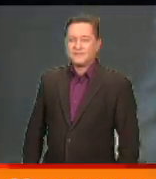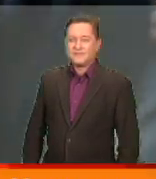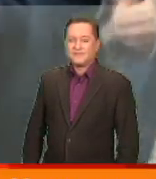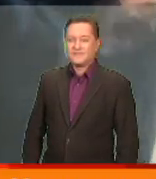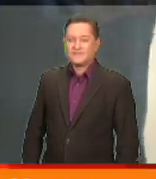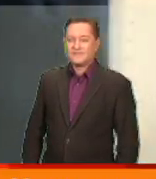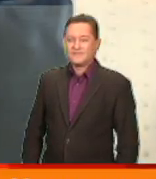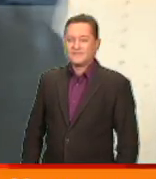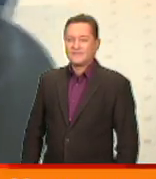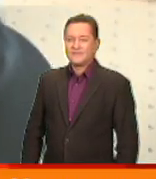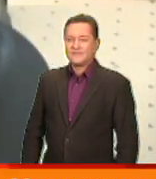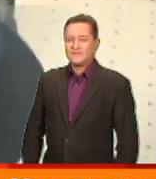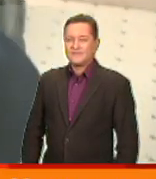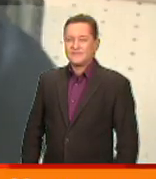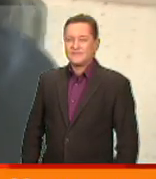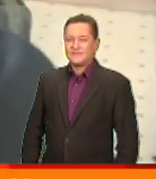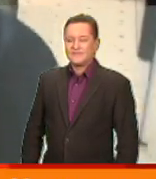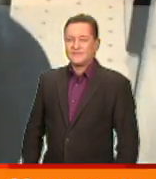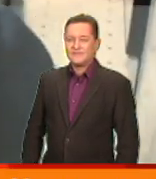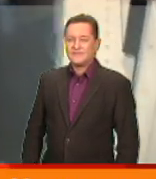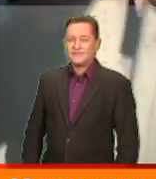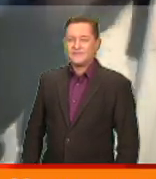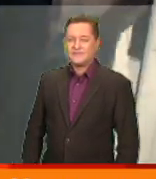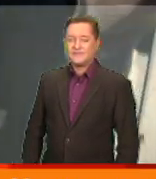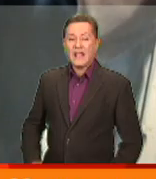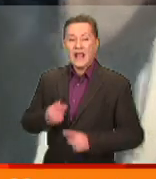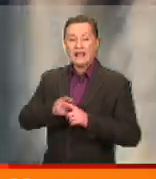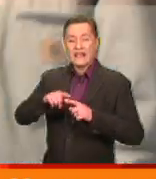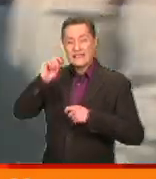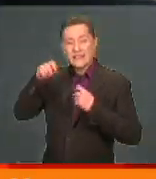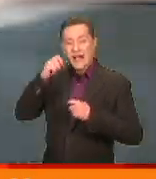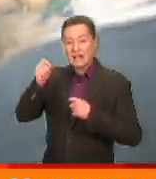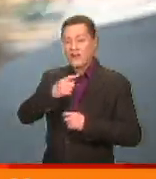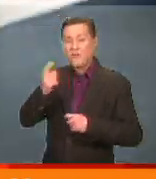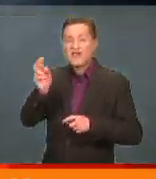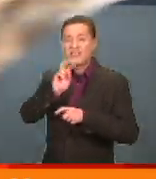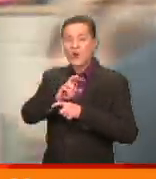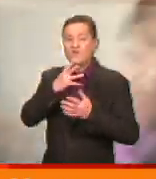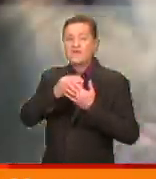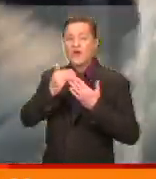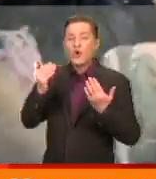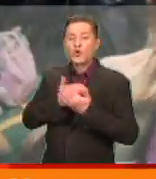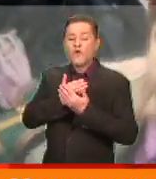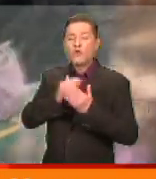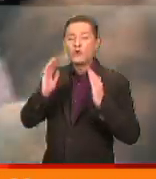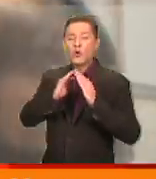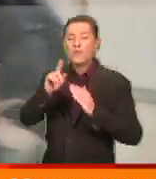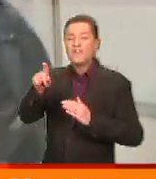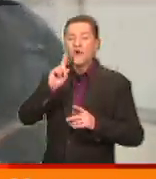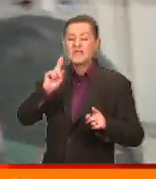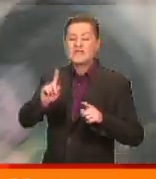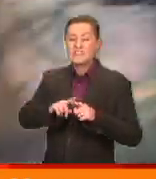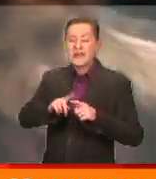Alosha, oh, I am so glad. Alosha! На цих кадрах Олексій вперше заходить у свою нову домівку. Його сестрички